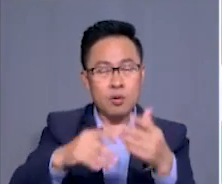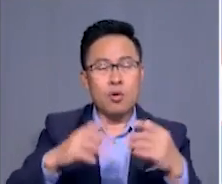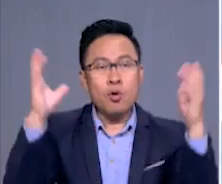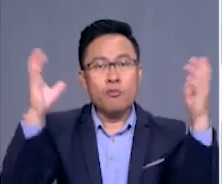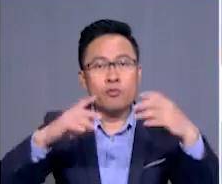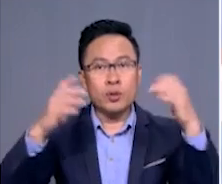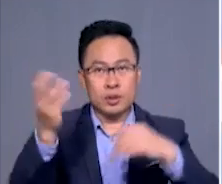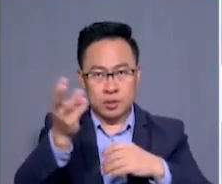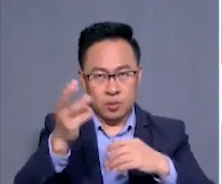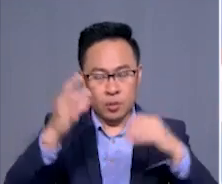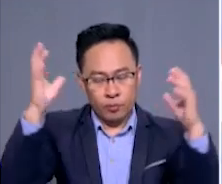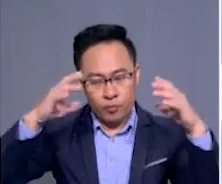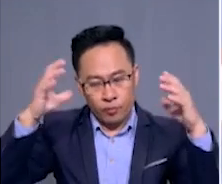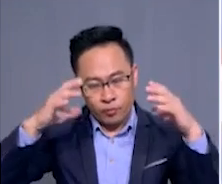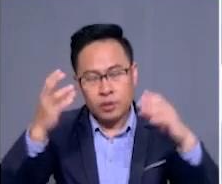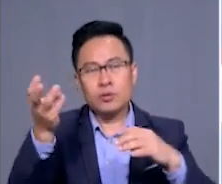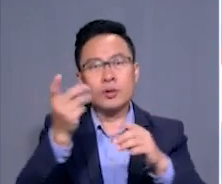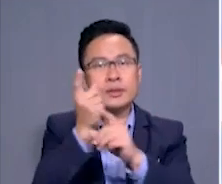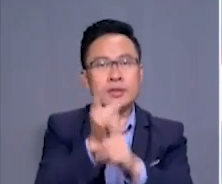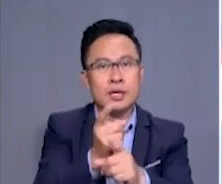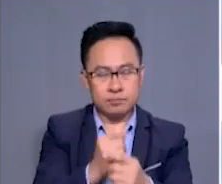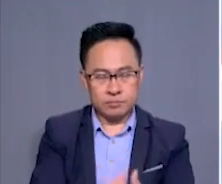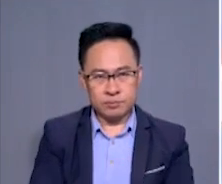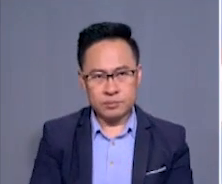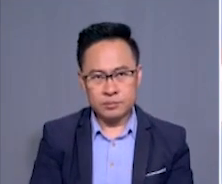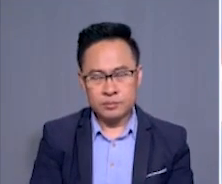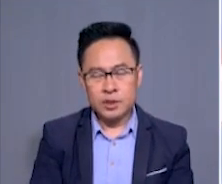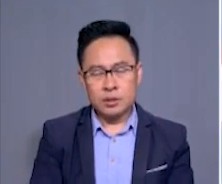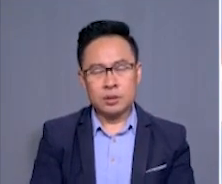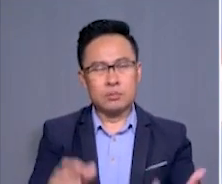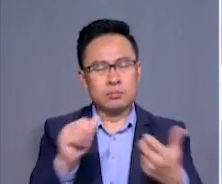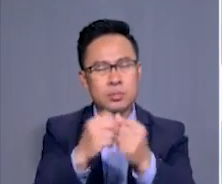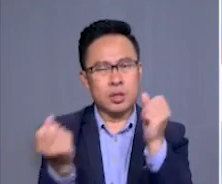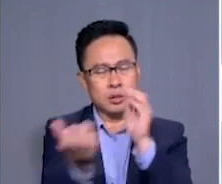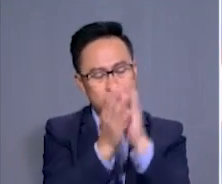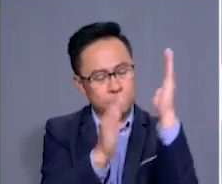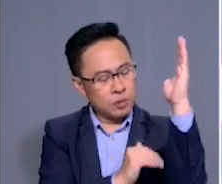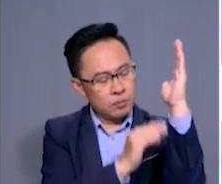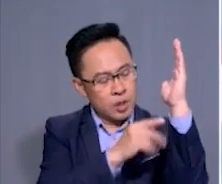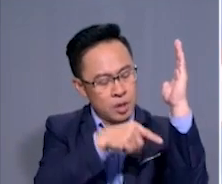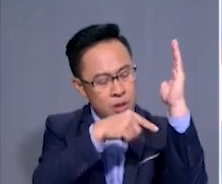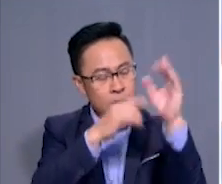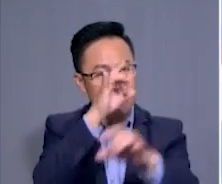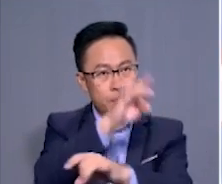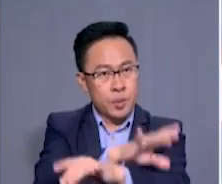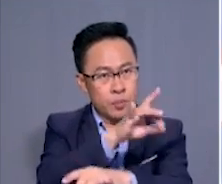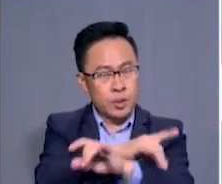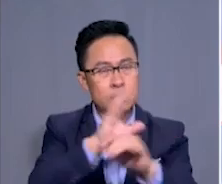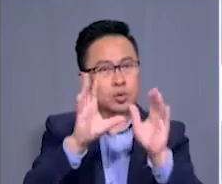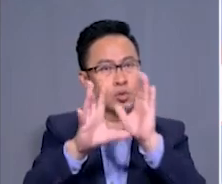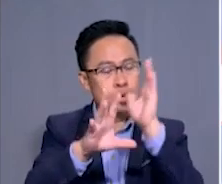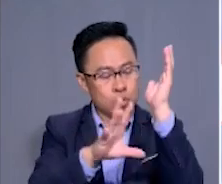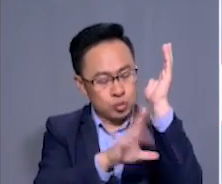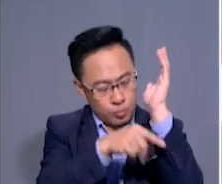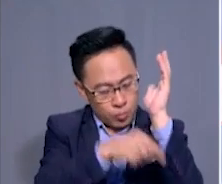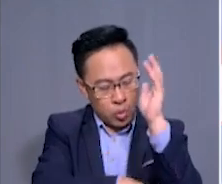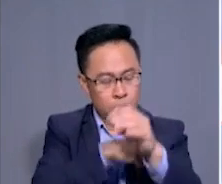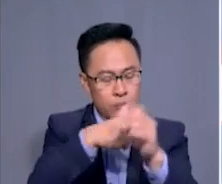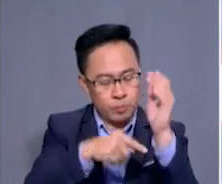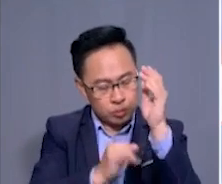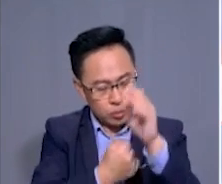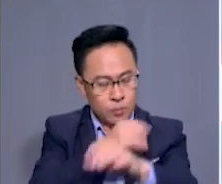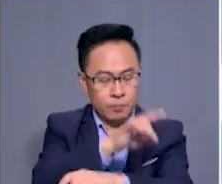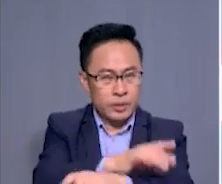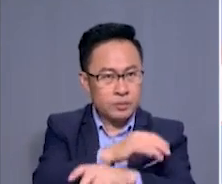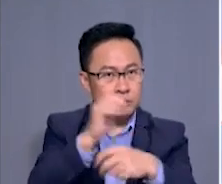นความรุนแรงของฝนลดลงครับ ครับแล้วมีจังหวัดอื่นๆที่เหนือขึ้นมาจากพัทเพชรบุรีหรือชุมพรเนี่ยครับมีผลกระทบจ